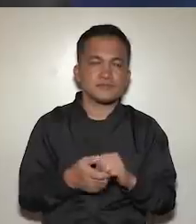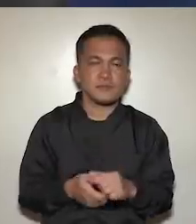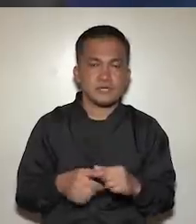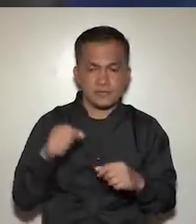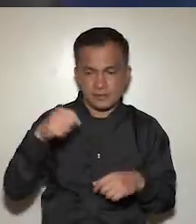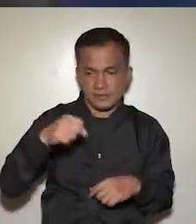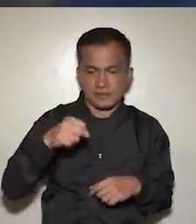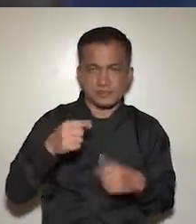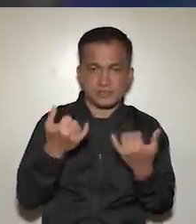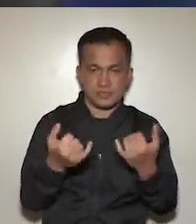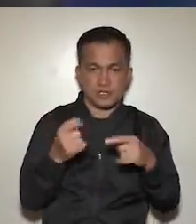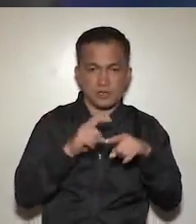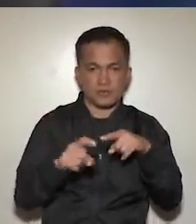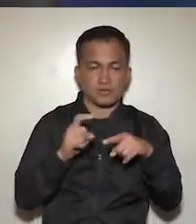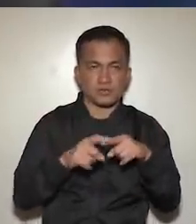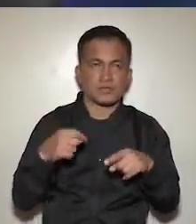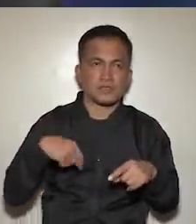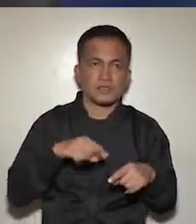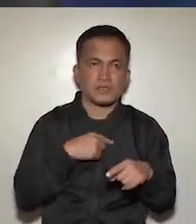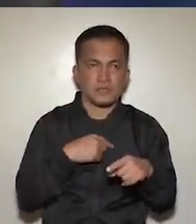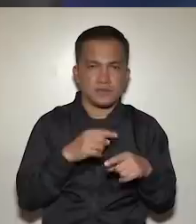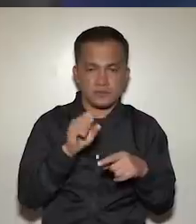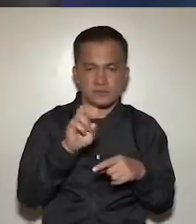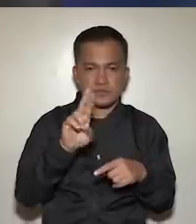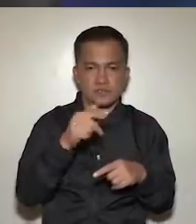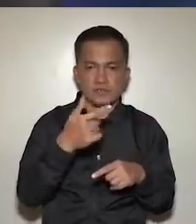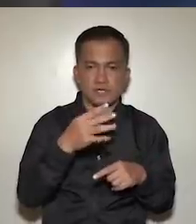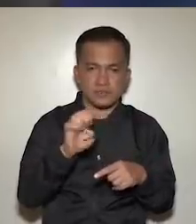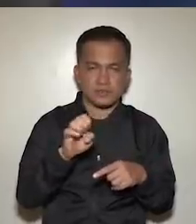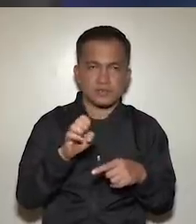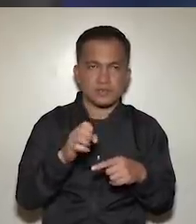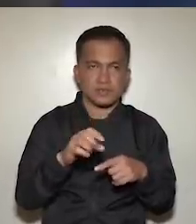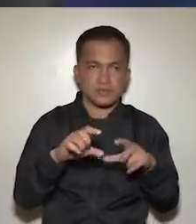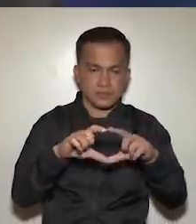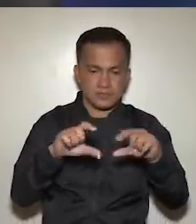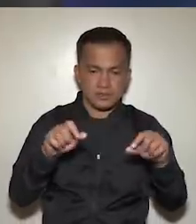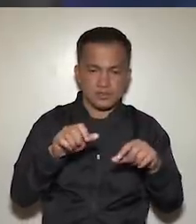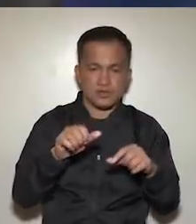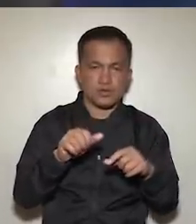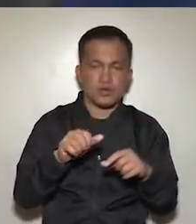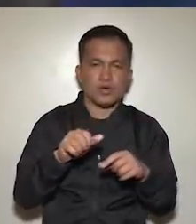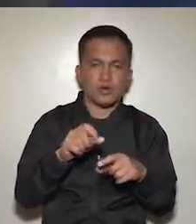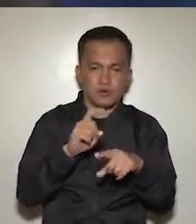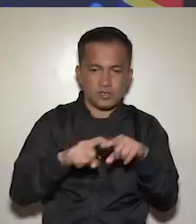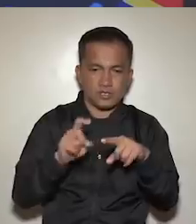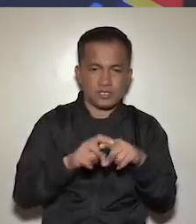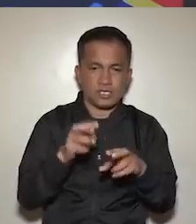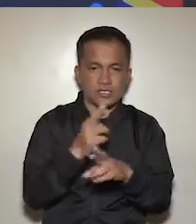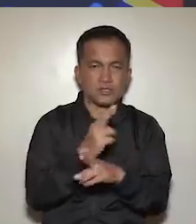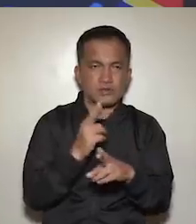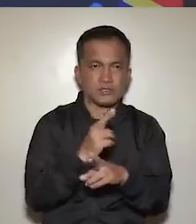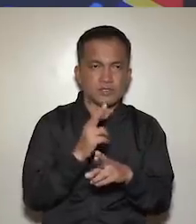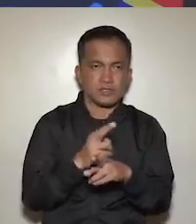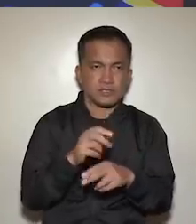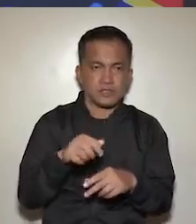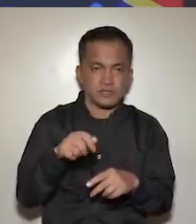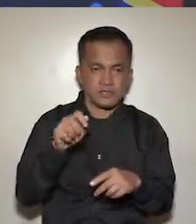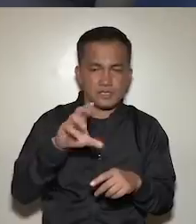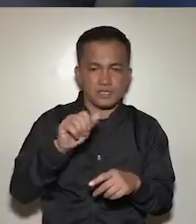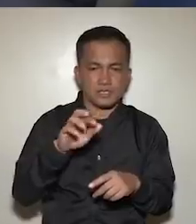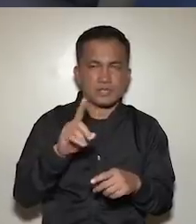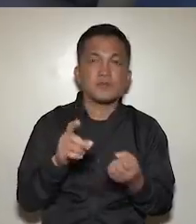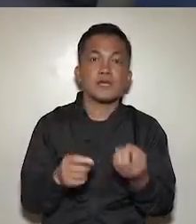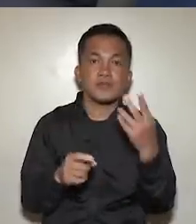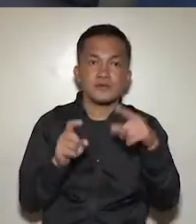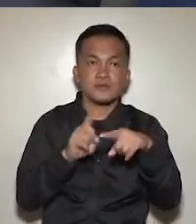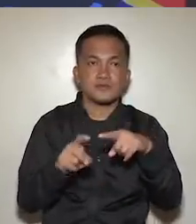transaction. Kasi sa atin ngayon, yung kuryente natin, maraming charges. With this card, it acts like an auto-volt regulator na ayos. Yung card lang na yan? Oo.